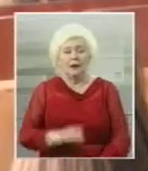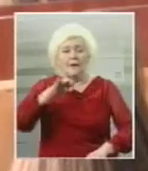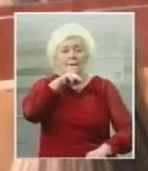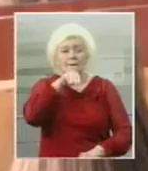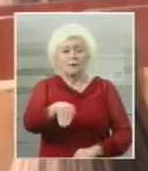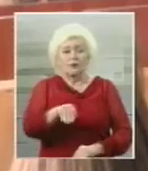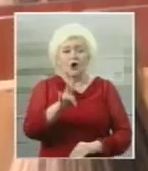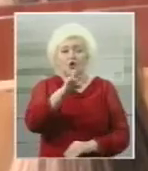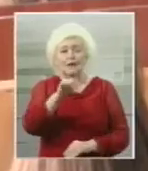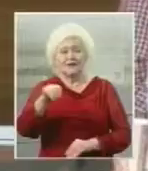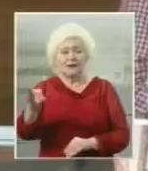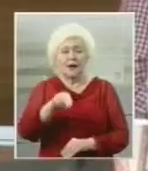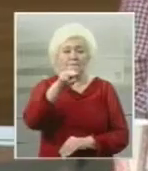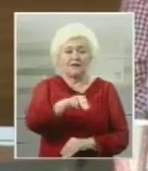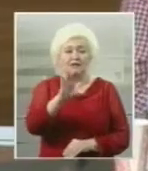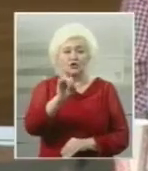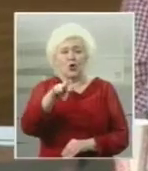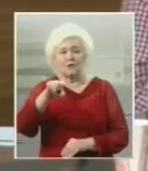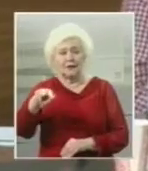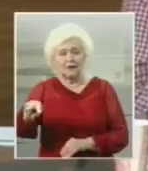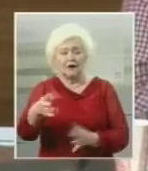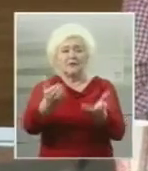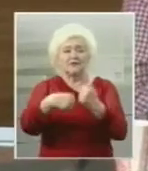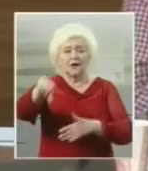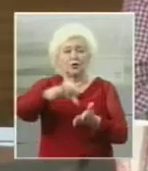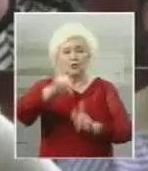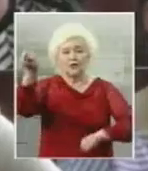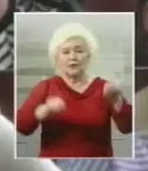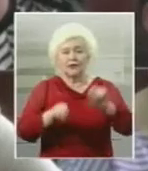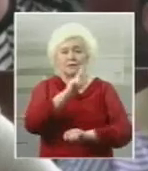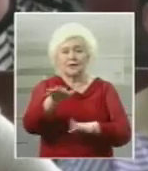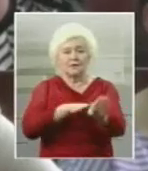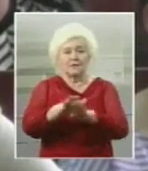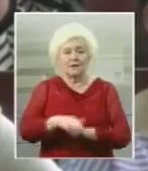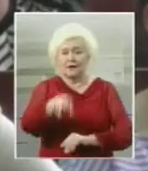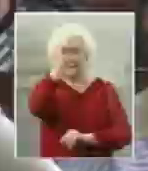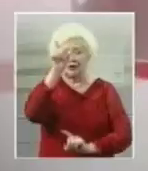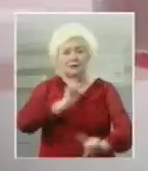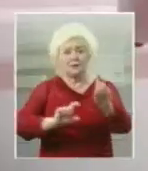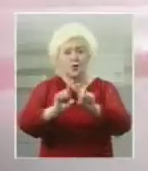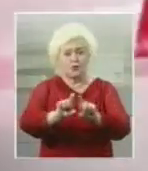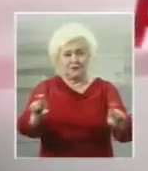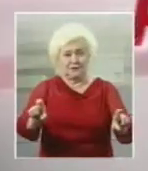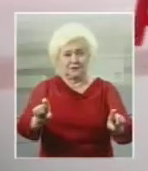Професор з Ноттінгему Пітер Стоквелл взяв участь у конференції, яка відбулась у Державному університеті.